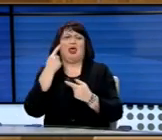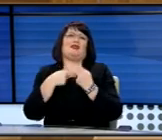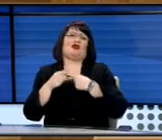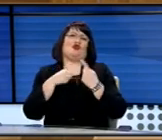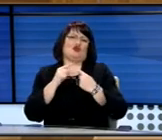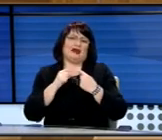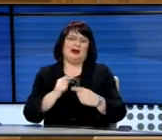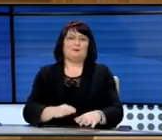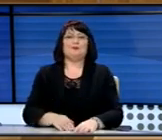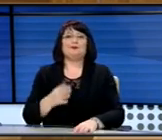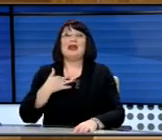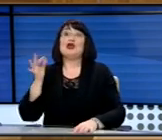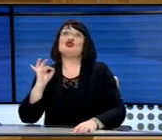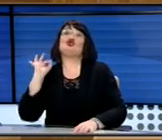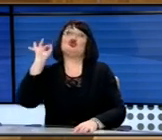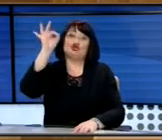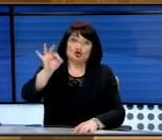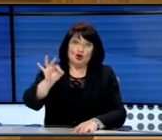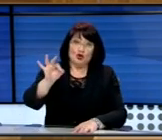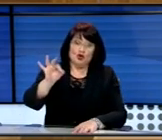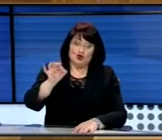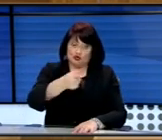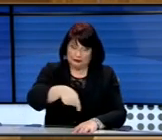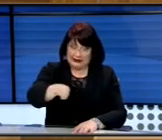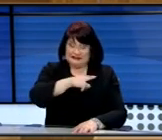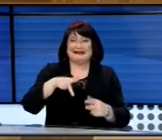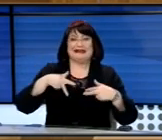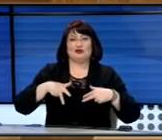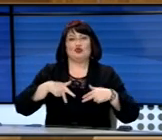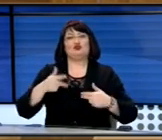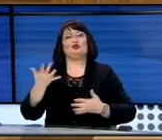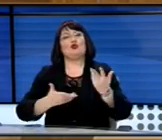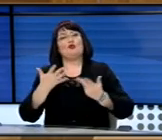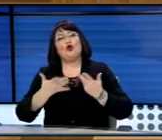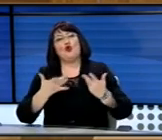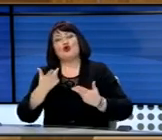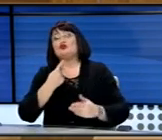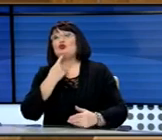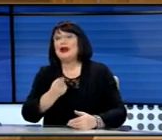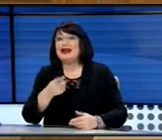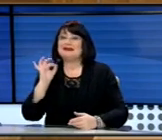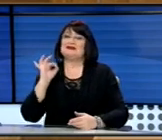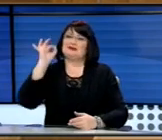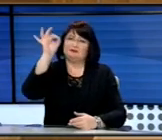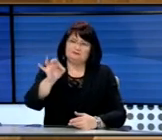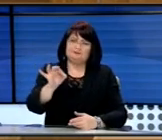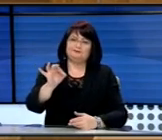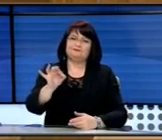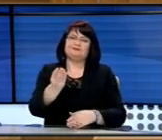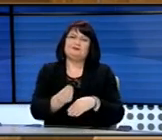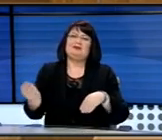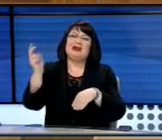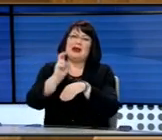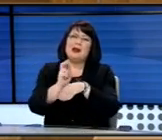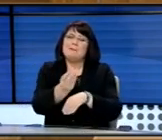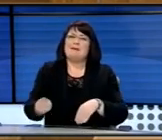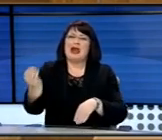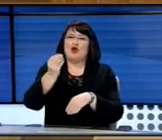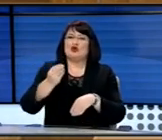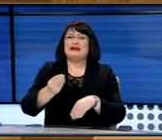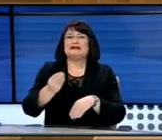Χαρακτηριστικός άλλωστε είναι και ο στόχος που θέτεται και εσείς στον κρατικό προϋπολογισμό για επίτευξη δημοσιονομικού πλεονάσματος στο